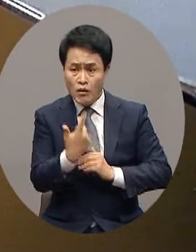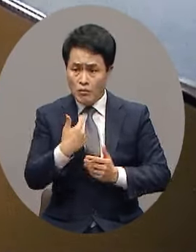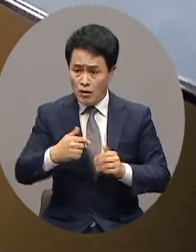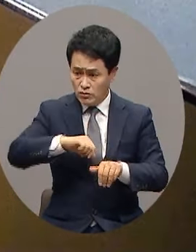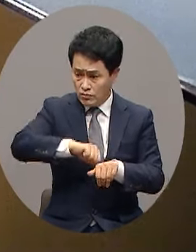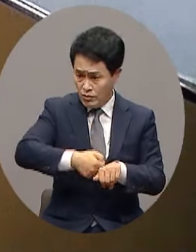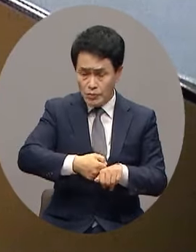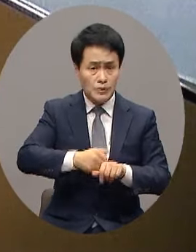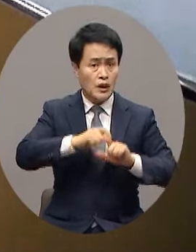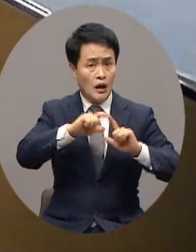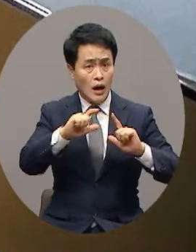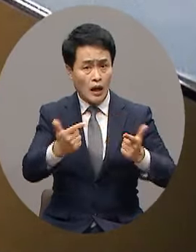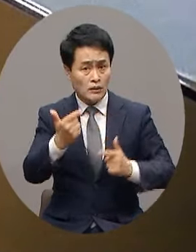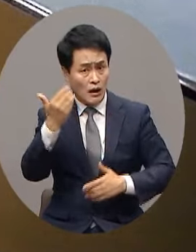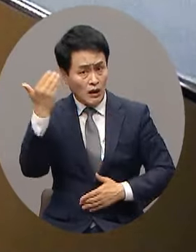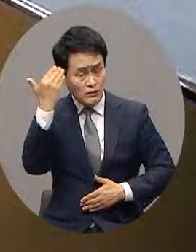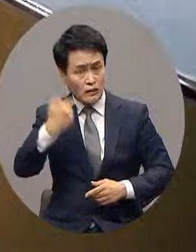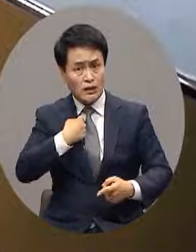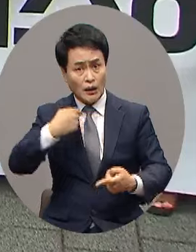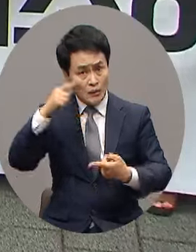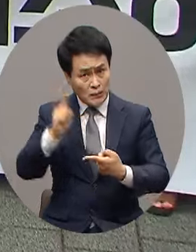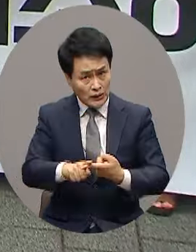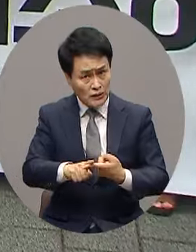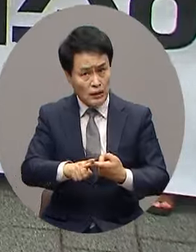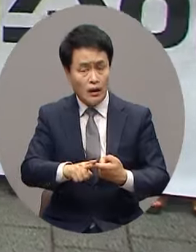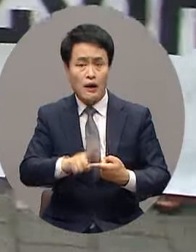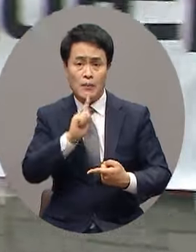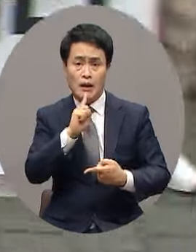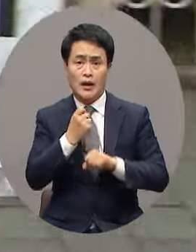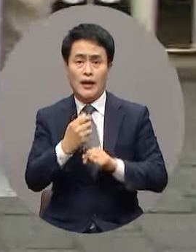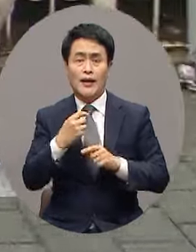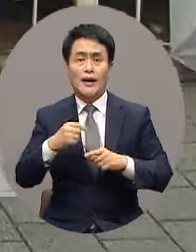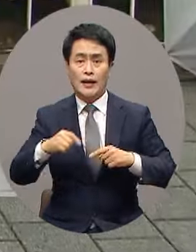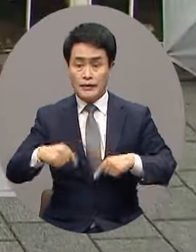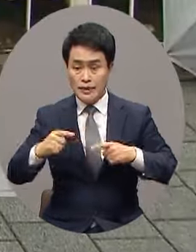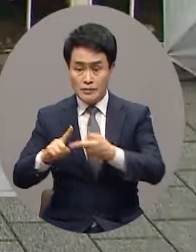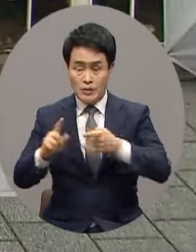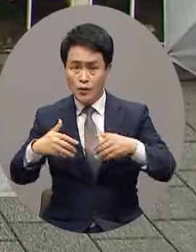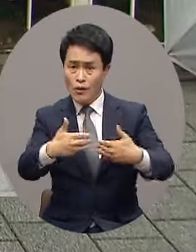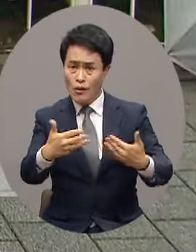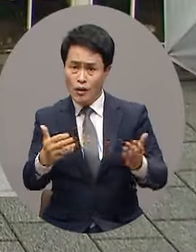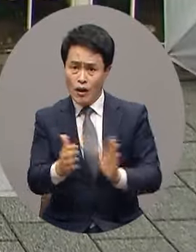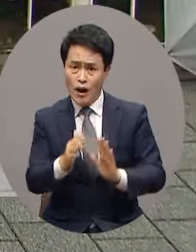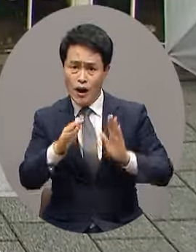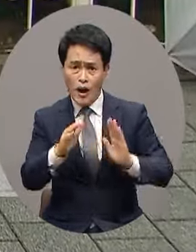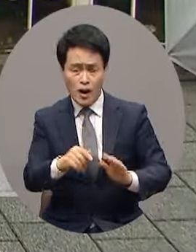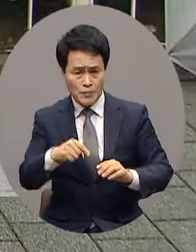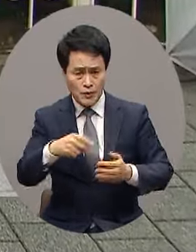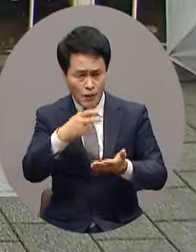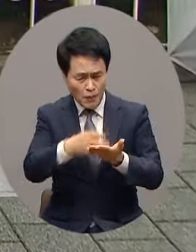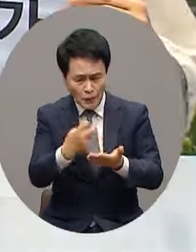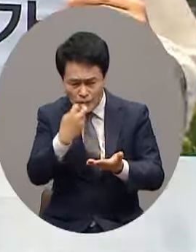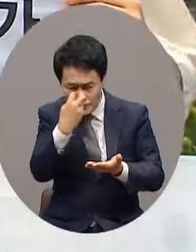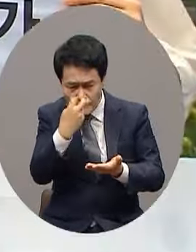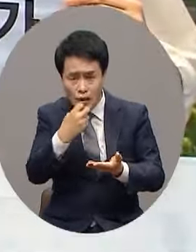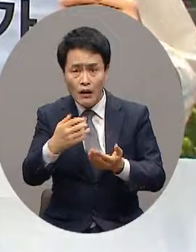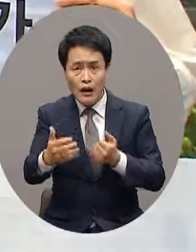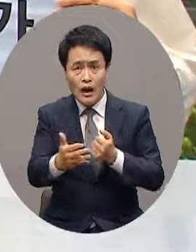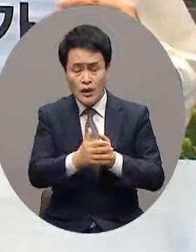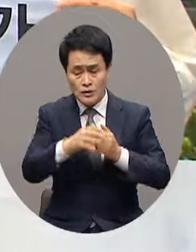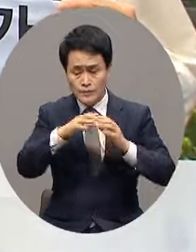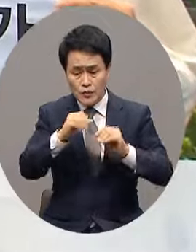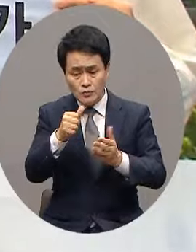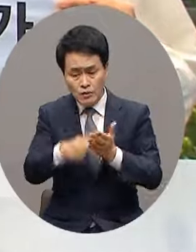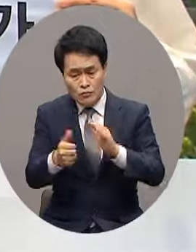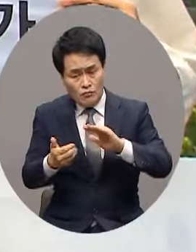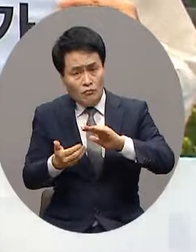것이 상식에 맞느냐는 겁니다. 참여연대는 아무리 고도의 법리를 근거로 대도 금지된